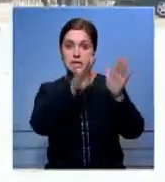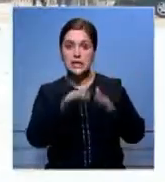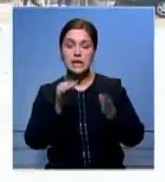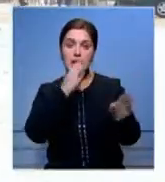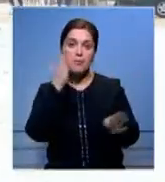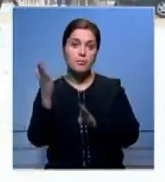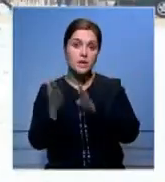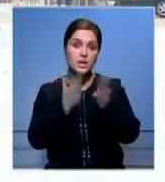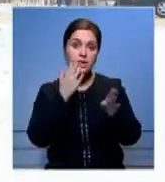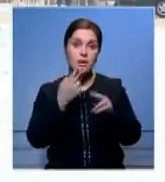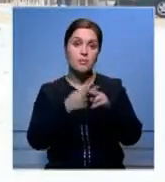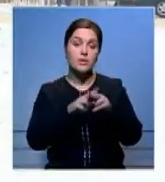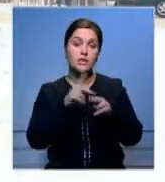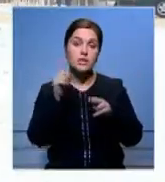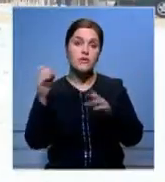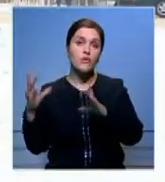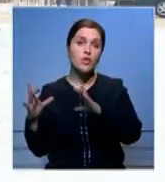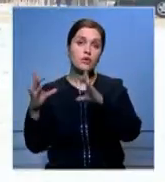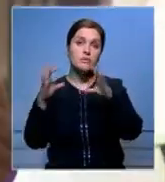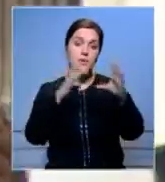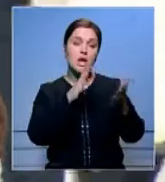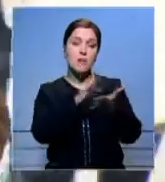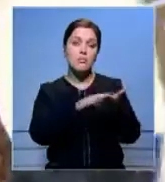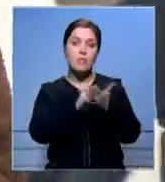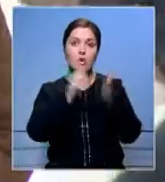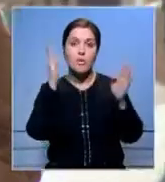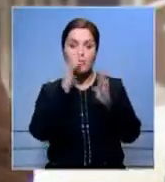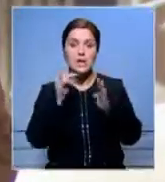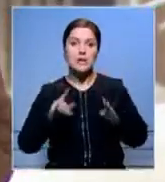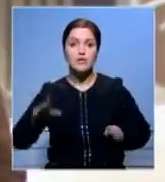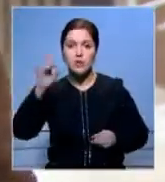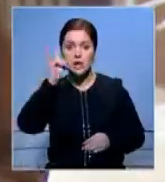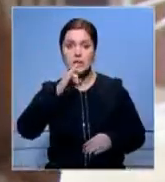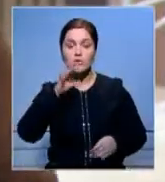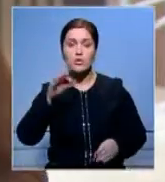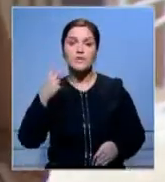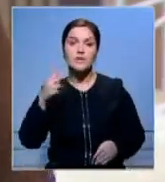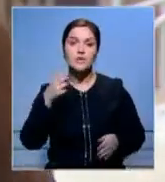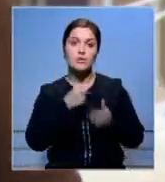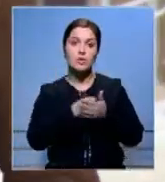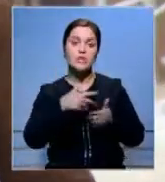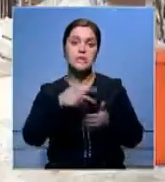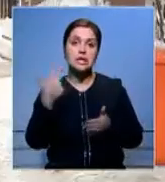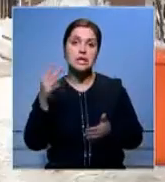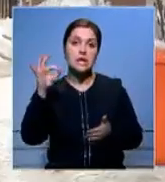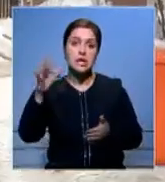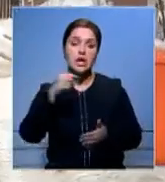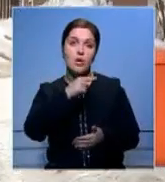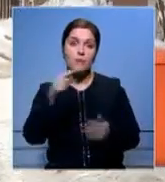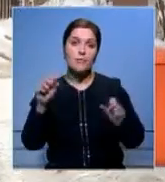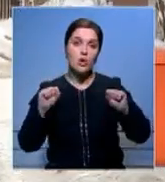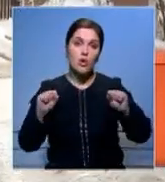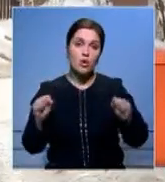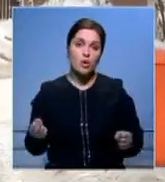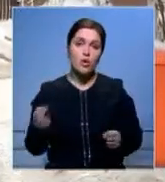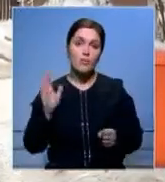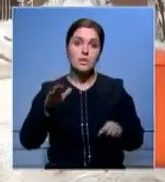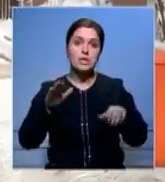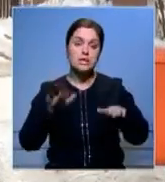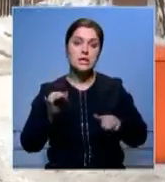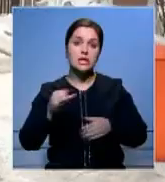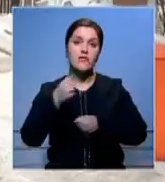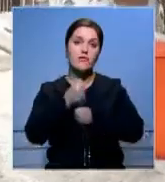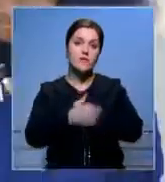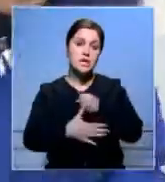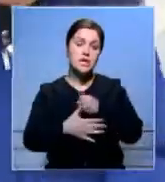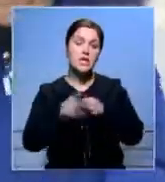метель. Повлияет циклон из-за его смещения и на восток Казахстана. От 20 до 33 градусов мороза. Такая температура